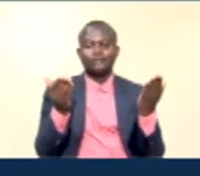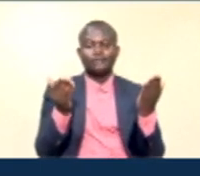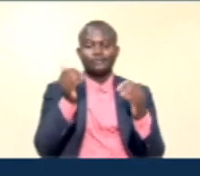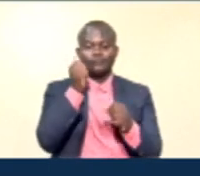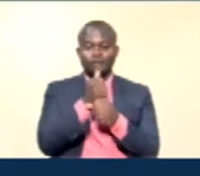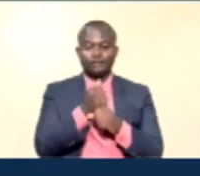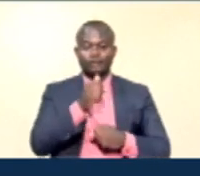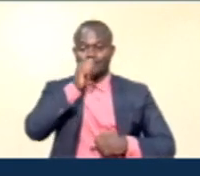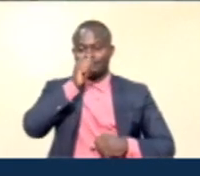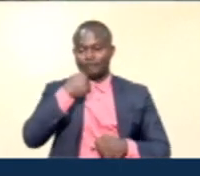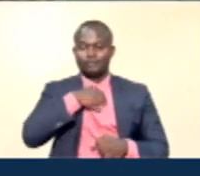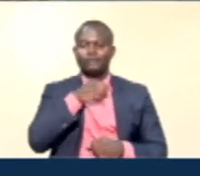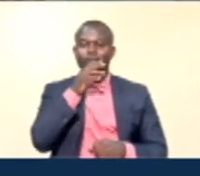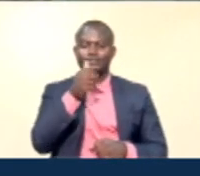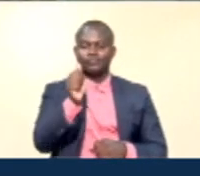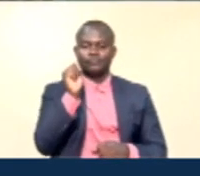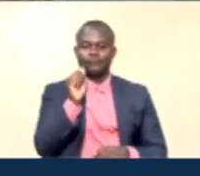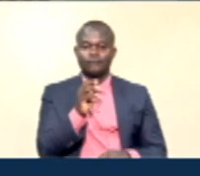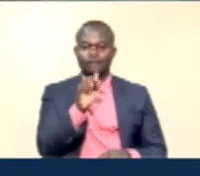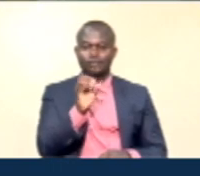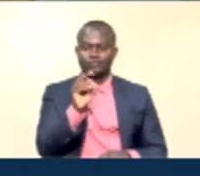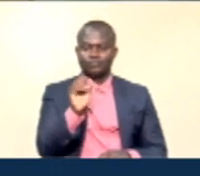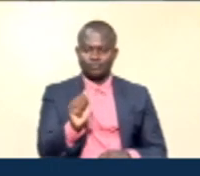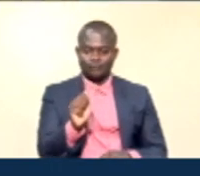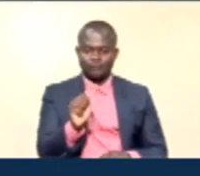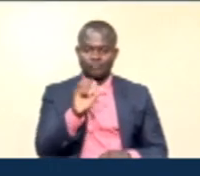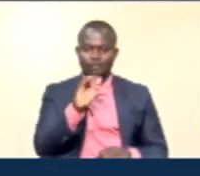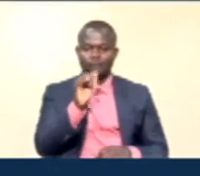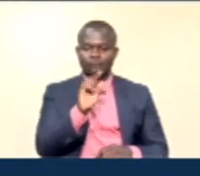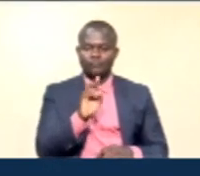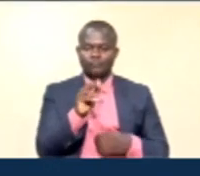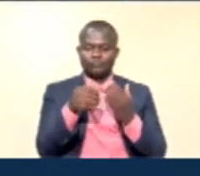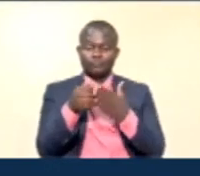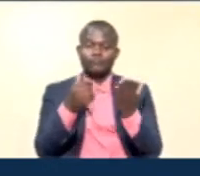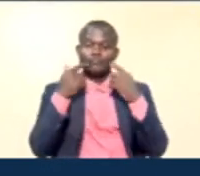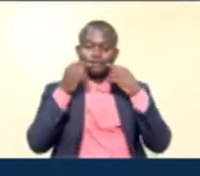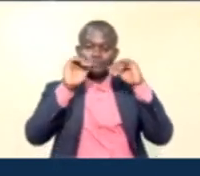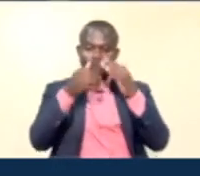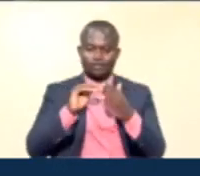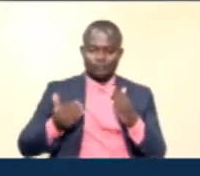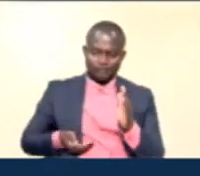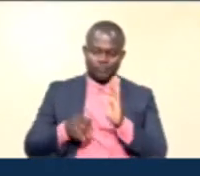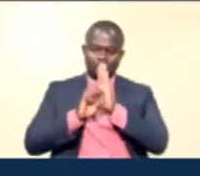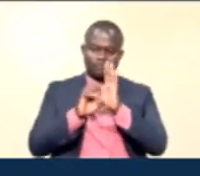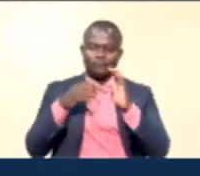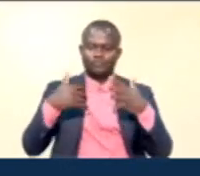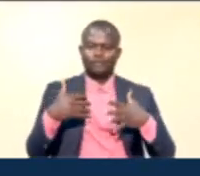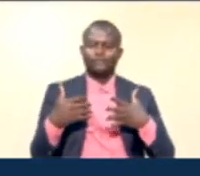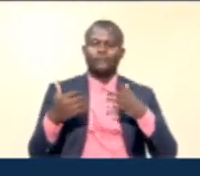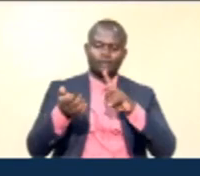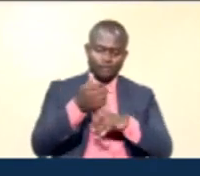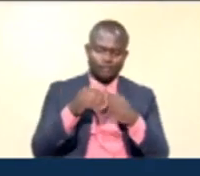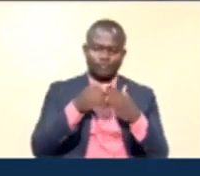azakura ari proud yuko ndi mama we. Fiona cyuzuza umuhanzi kanuheri yatunganyirije indirimbo avuga ko uyu mugore ari urugero rw'intera y'igihugu